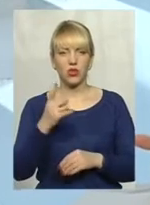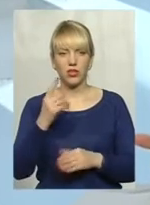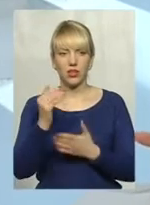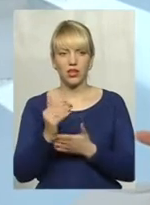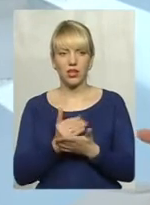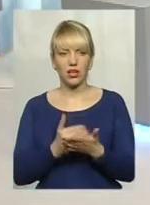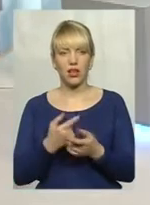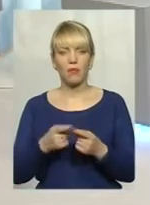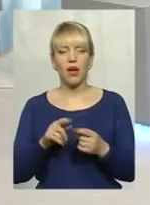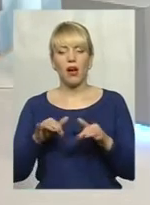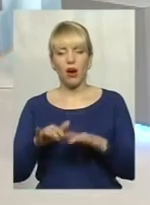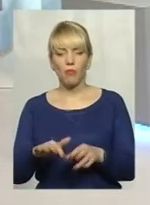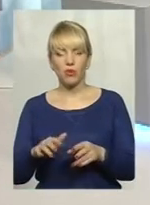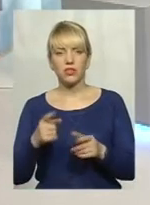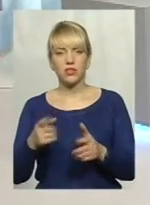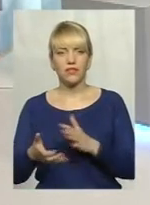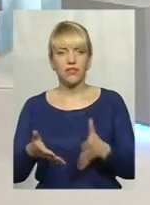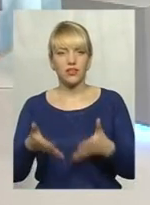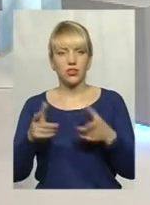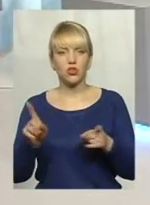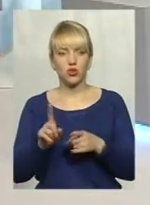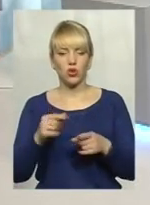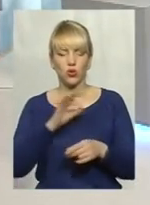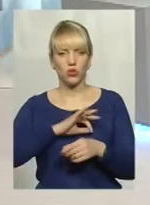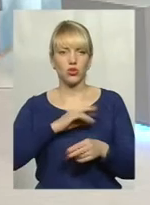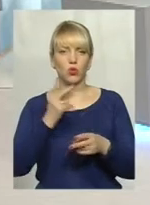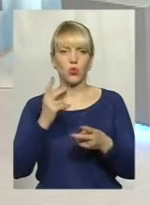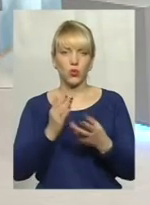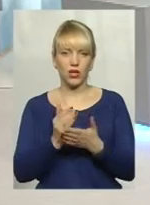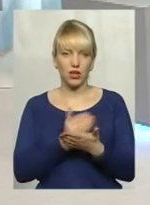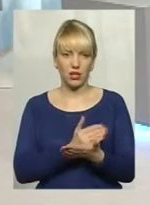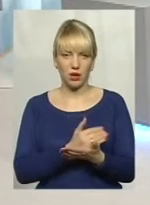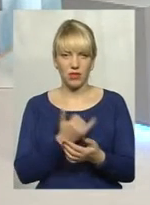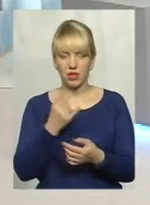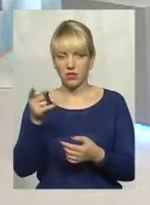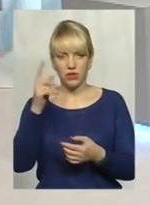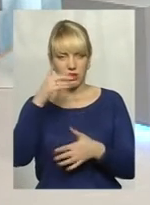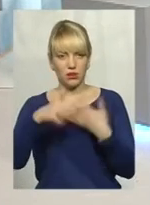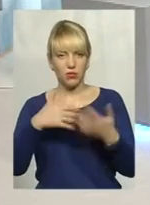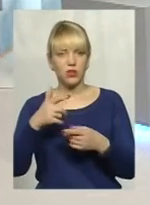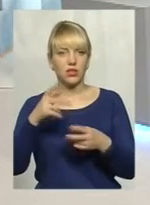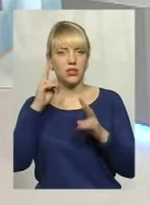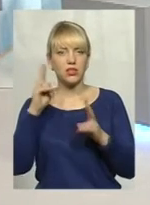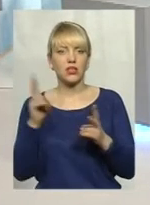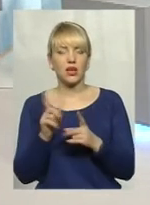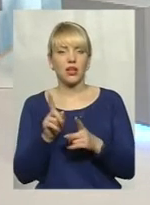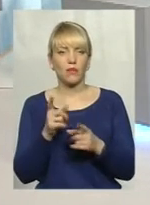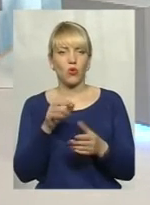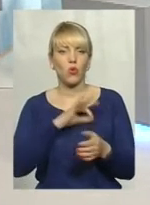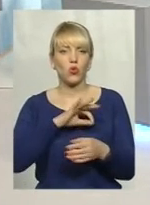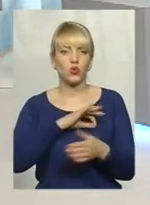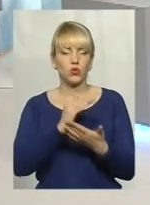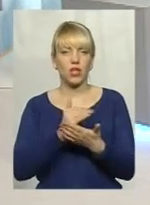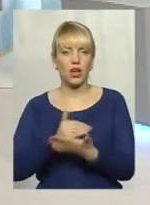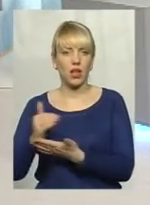розмови вияснили, що вони користують дещо іншим регламентом. Ну, зараз вони виясняють, який регламент їхній відповідний орган направляє на інформаційні запити. От,